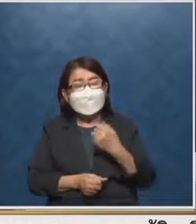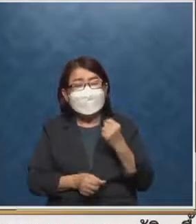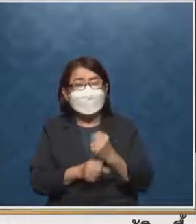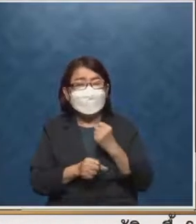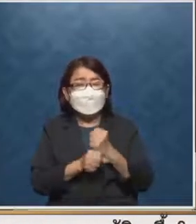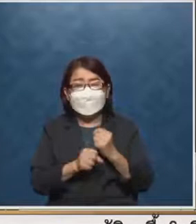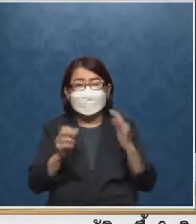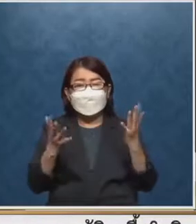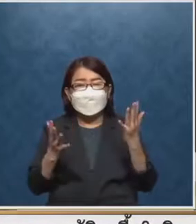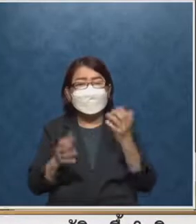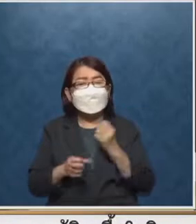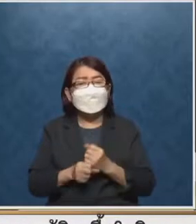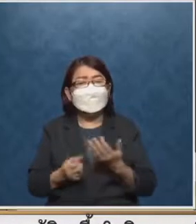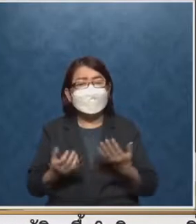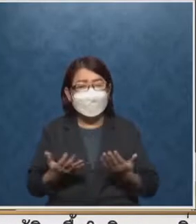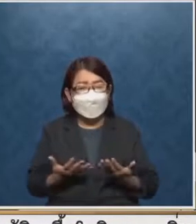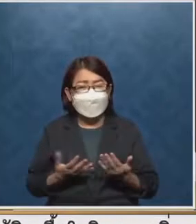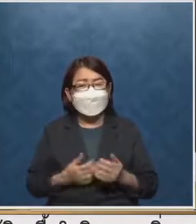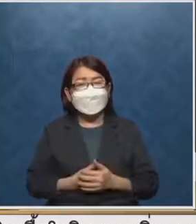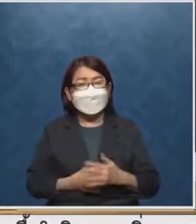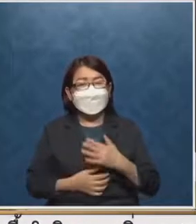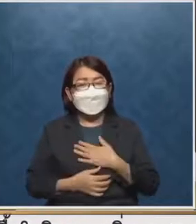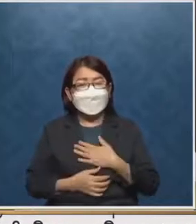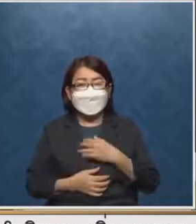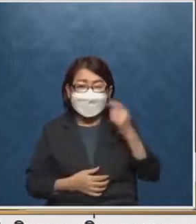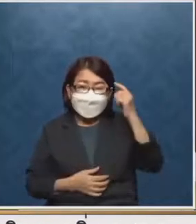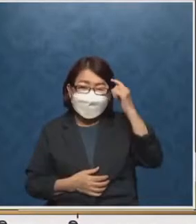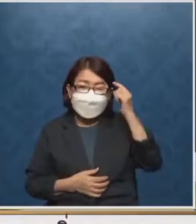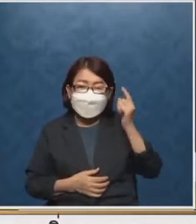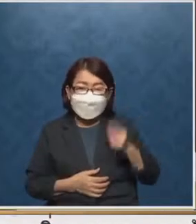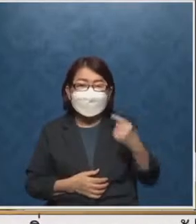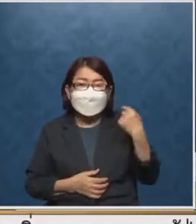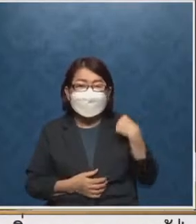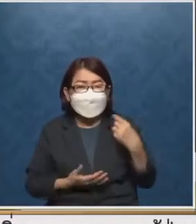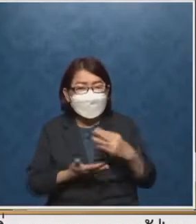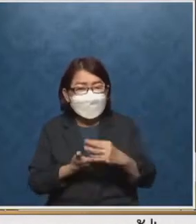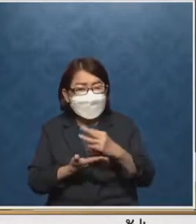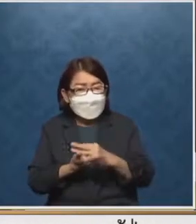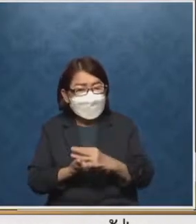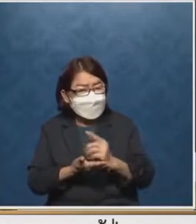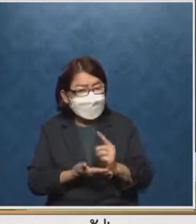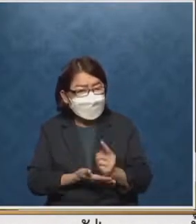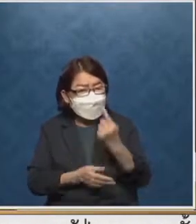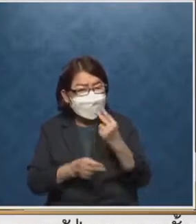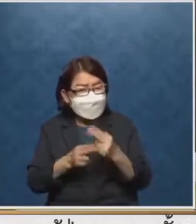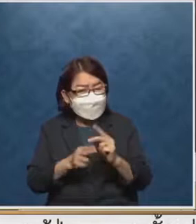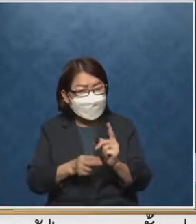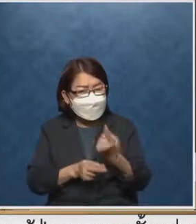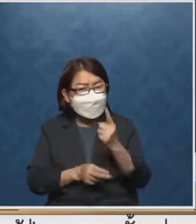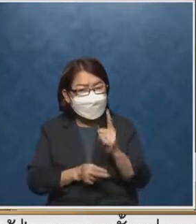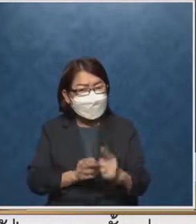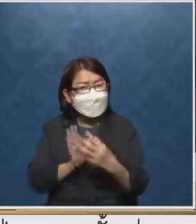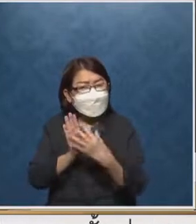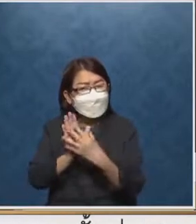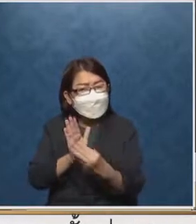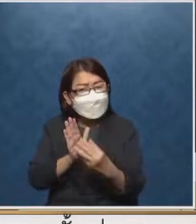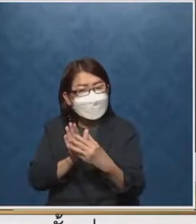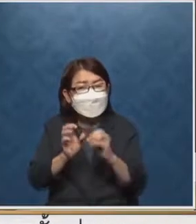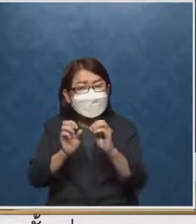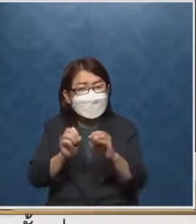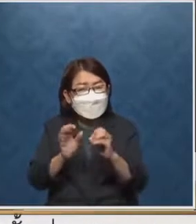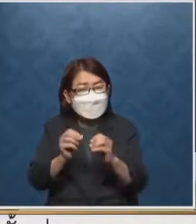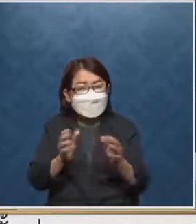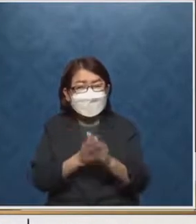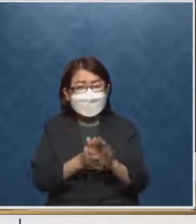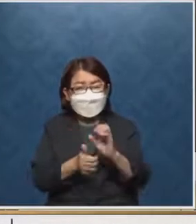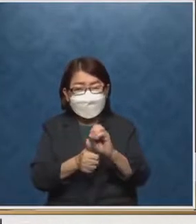ะทำอย่างไรผมคิดว่ามันคงจะมีวิชาการใหม่ๆที่จะไปช่วยอบรมสั่งสอนหรือแนะนำได้น